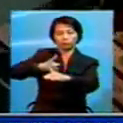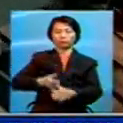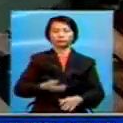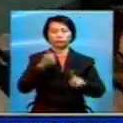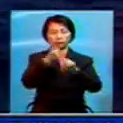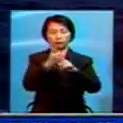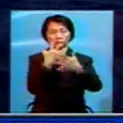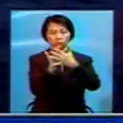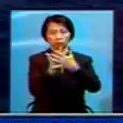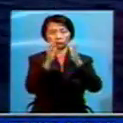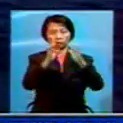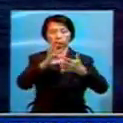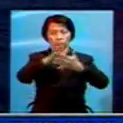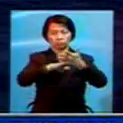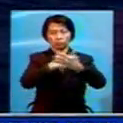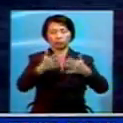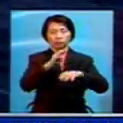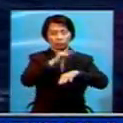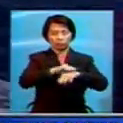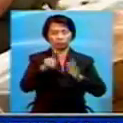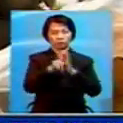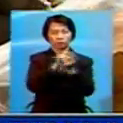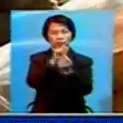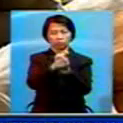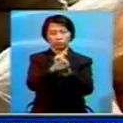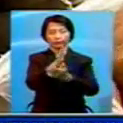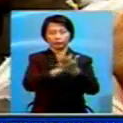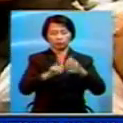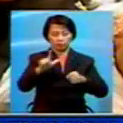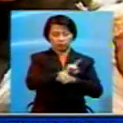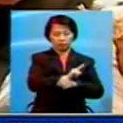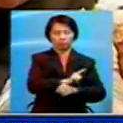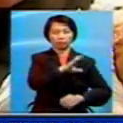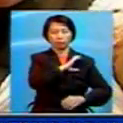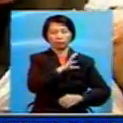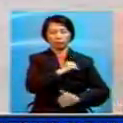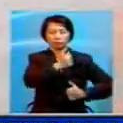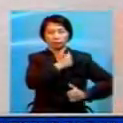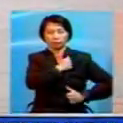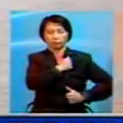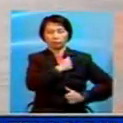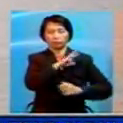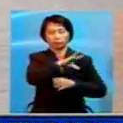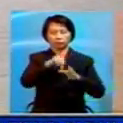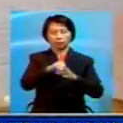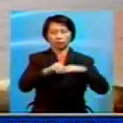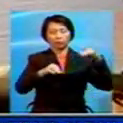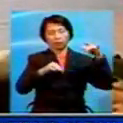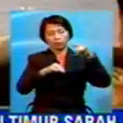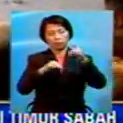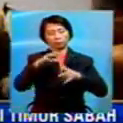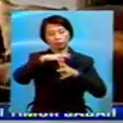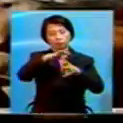akan dilaksana secara berkala pada waktu tertentu beberapa kelengkapan milik pdrm dan ATM termasuk aset udara turut